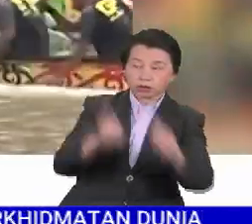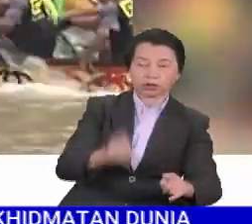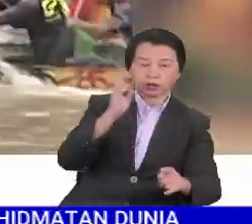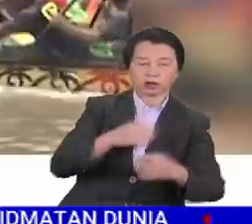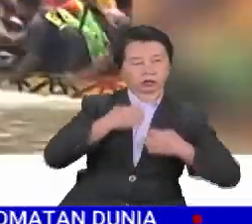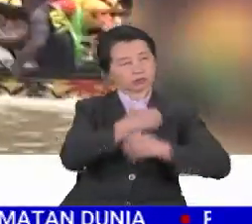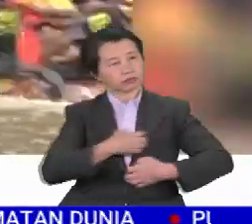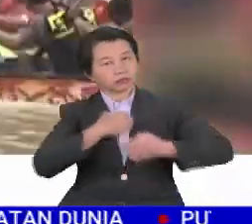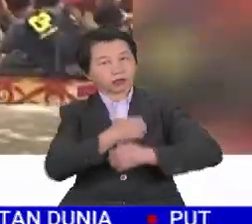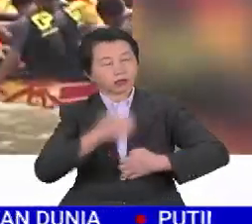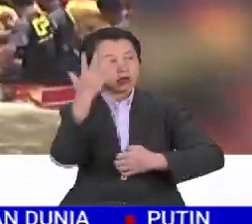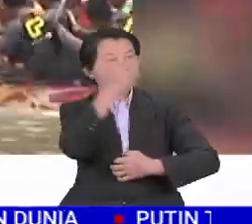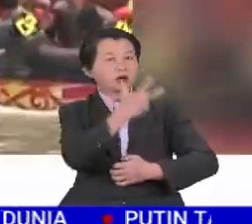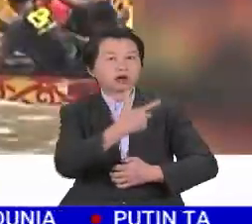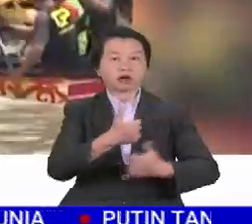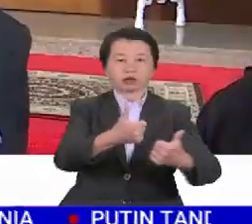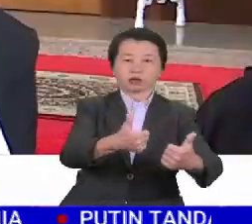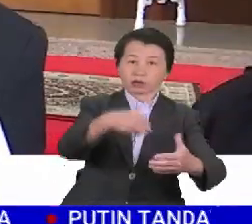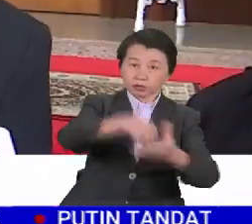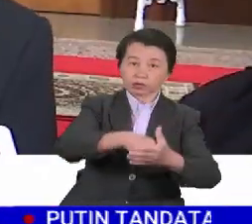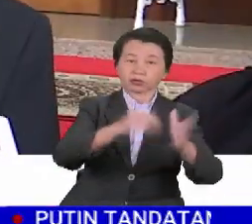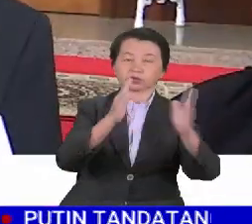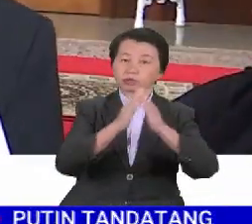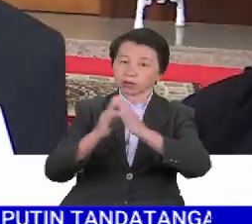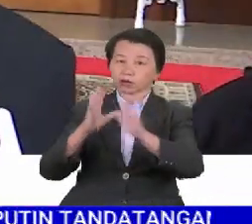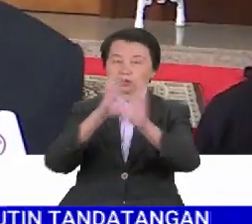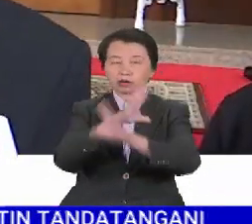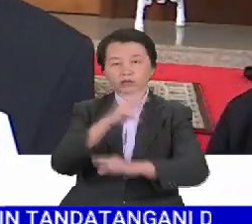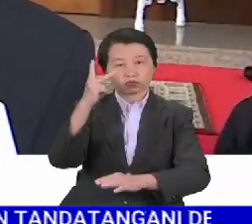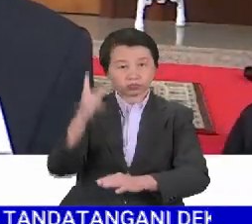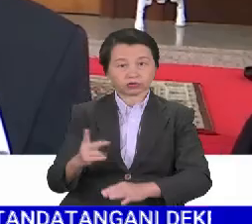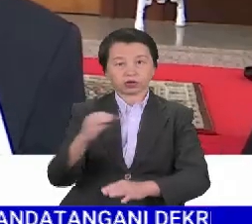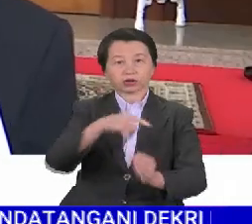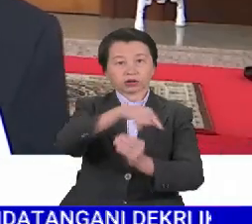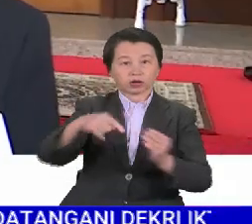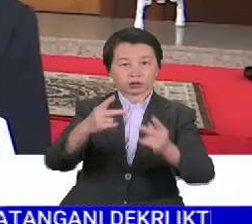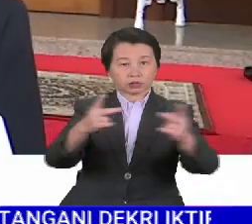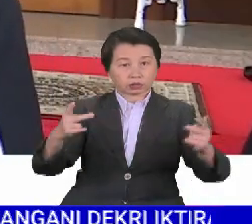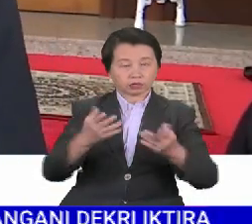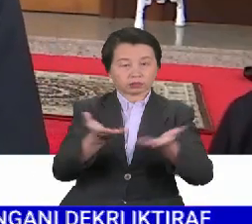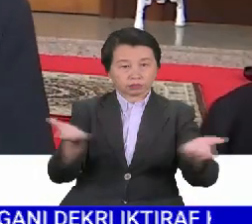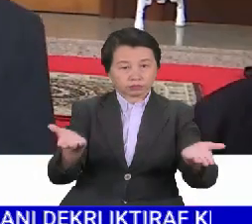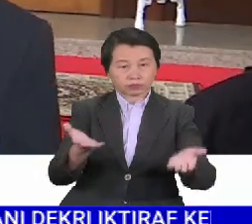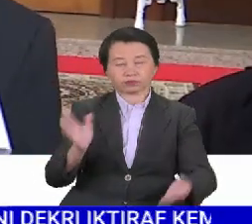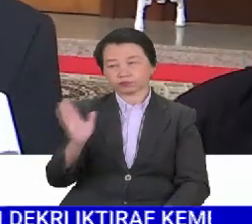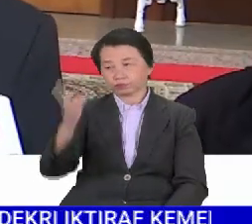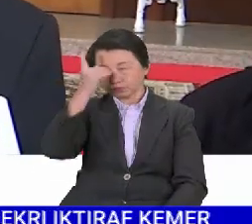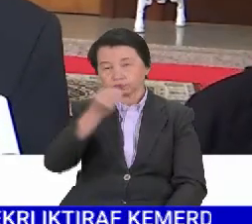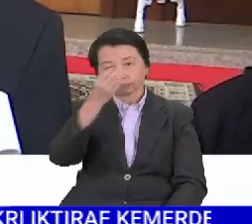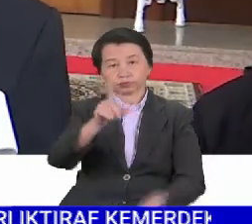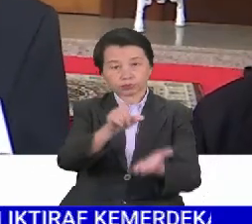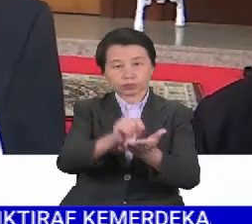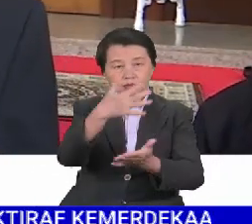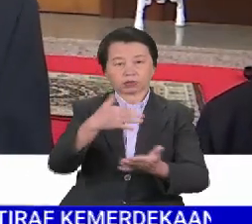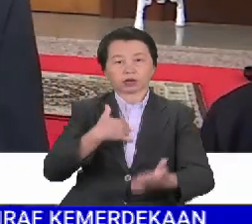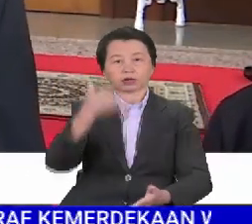akan menikmati keindahan dan tarikan yang ada di Bandaraya Kuching dan kawasan sekitarnya. Datuk Seri Abdul Karim berkata demikian kepada media selepas